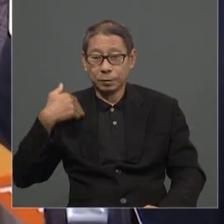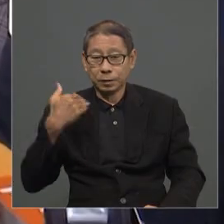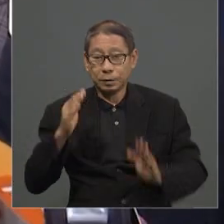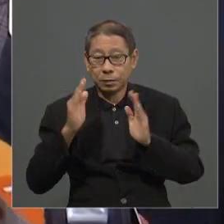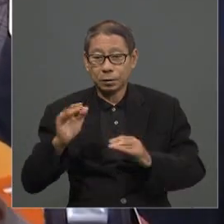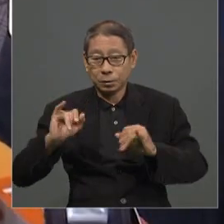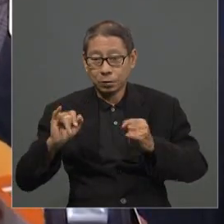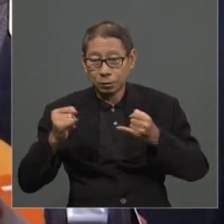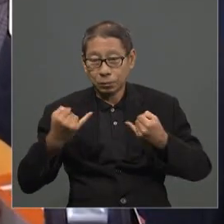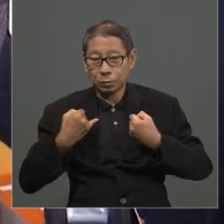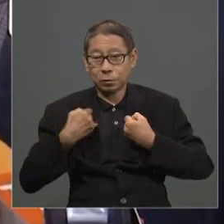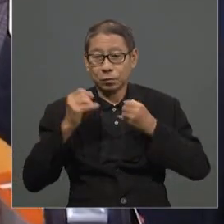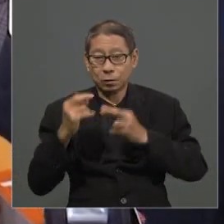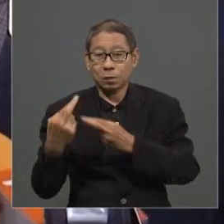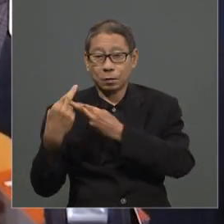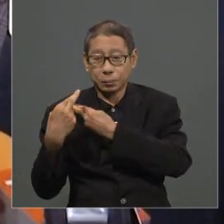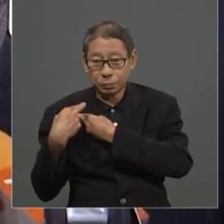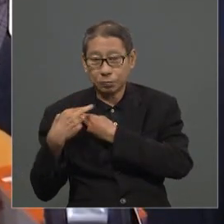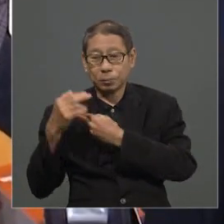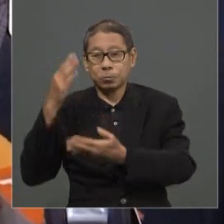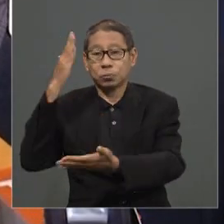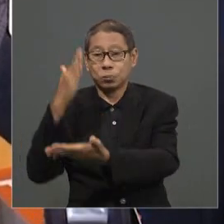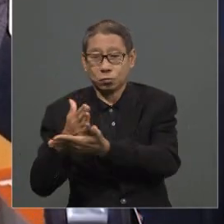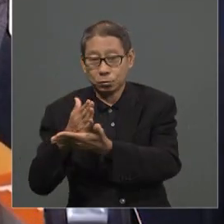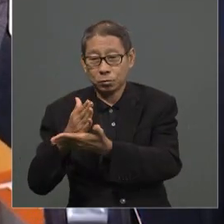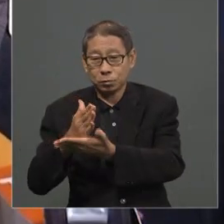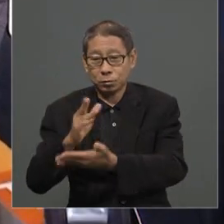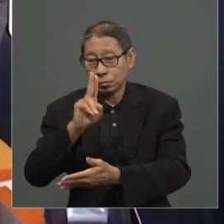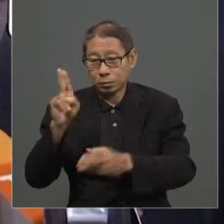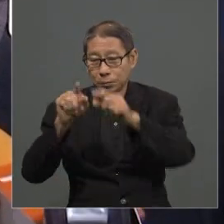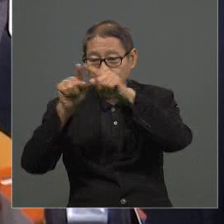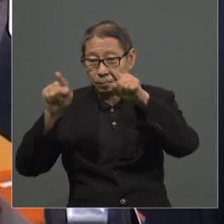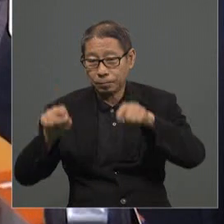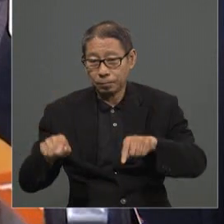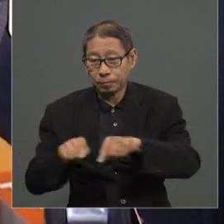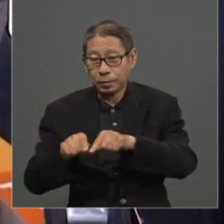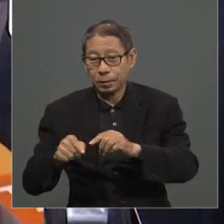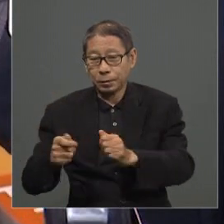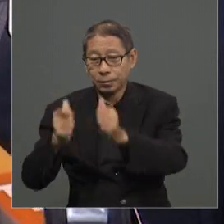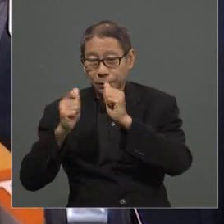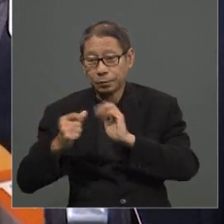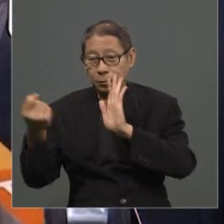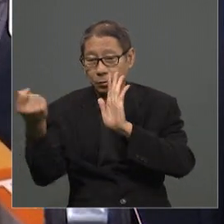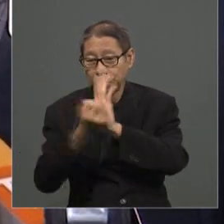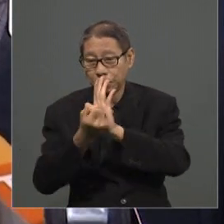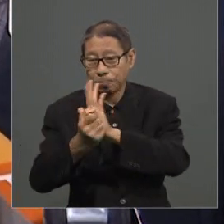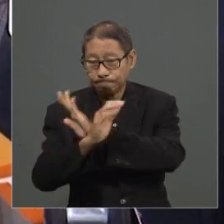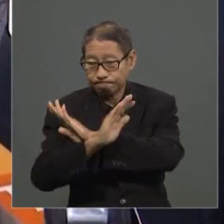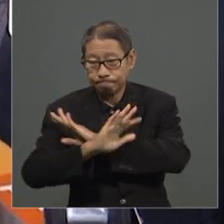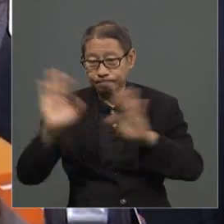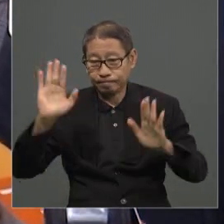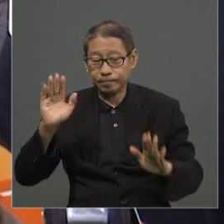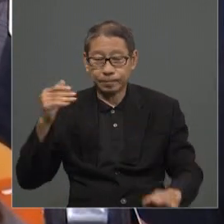ะครับอันนี้ได้พักใช้ใบอนุญาตและก็ใบรับรองเรื่องของการเป็นผู้จัดการด้านความปลอดภัยไปแล้วนะ